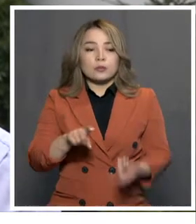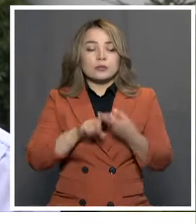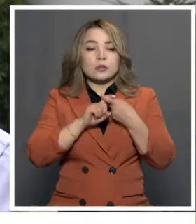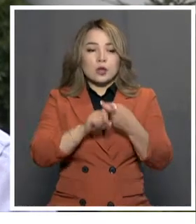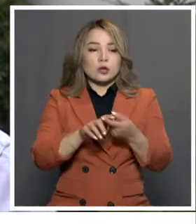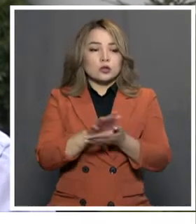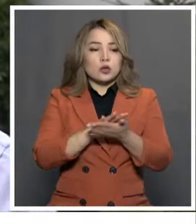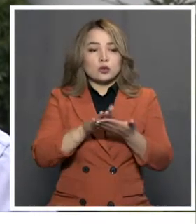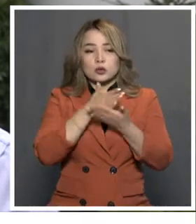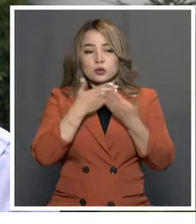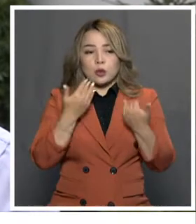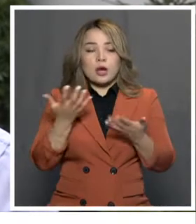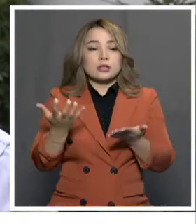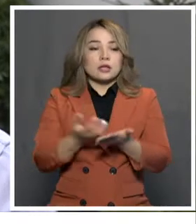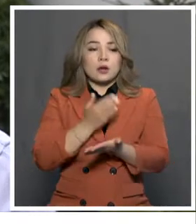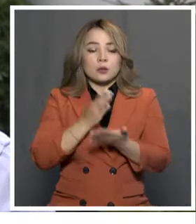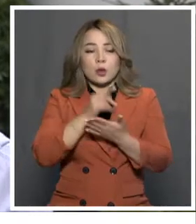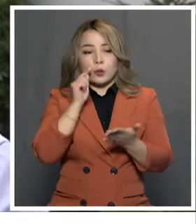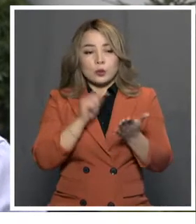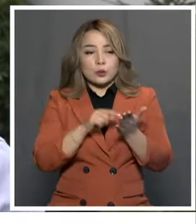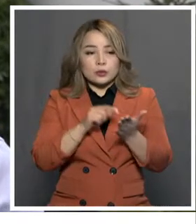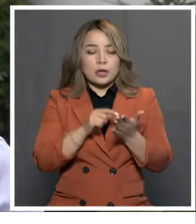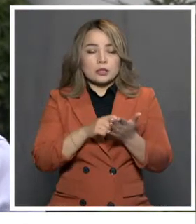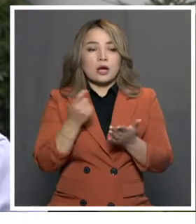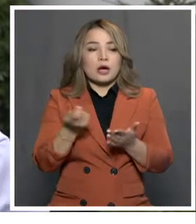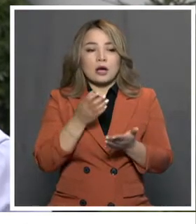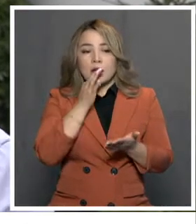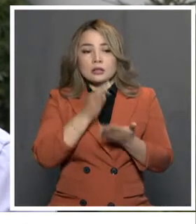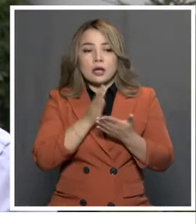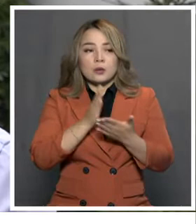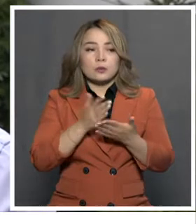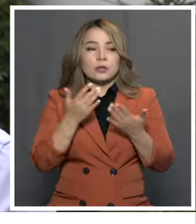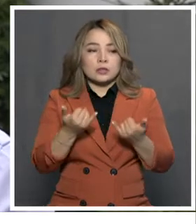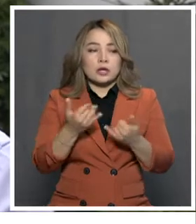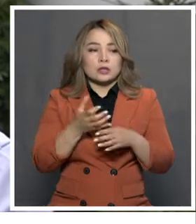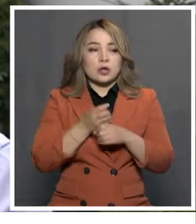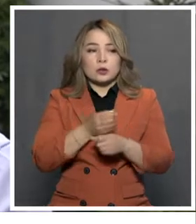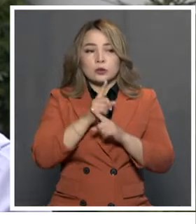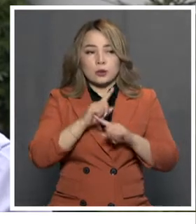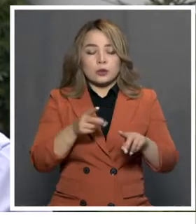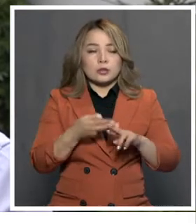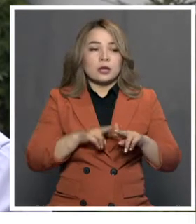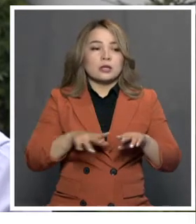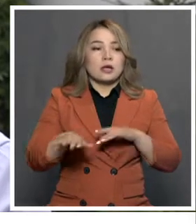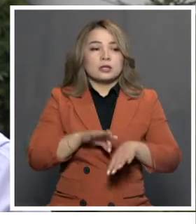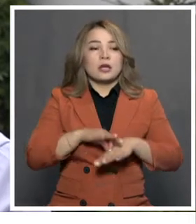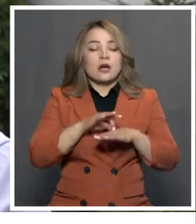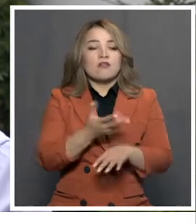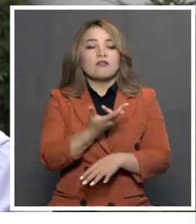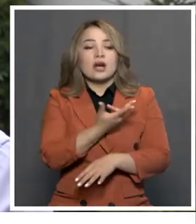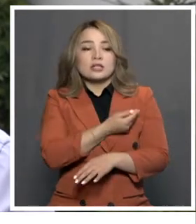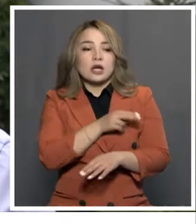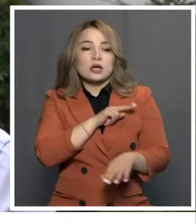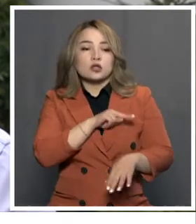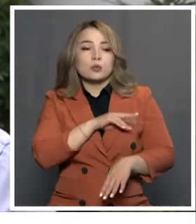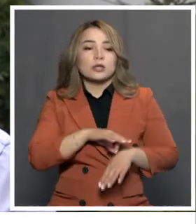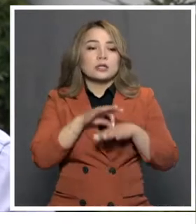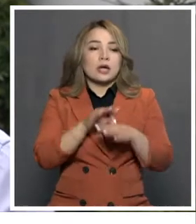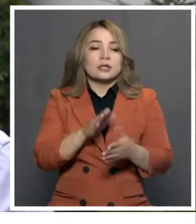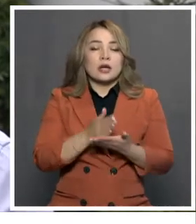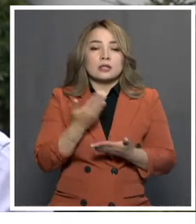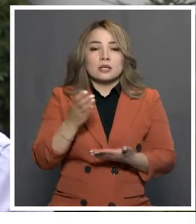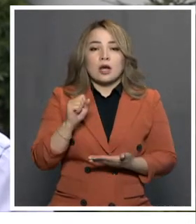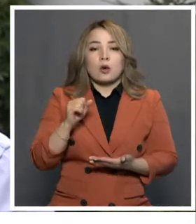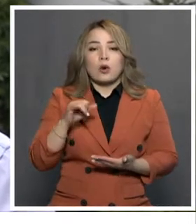үй құстардың ішінде. Табылған құстардың саны аз болғандықтан карантин шарасы енгізілмейді. Профилактикалық іс-шара ретінде вакцинациялық жұмыстар жүргізілді осы.